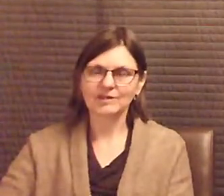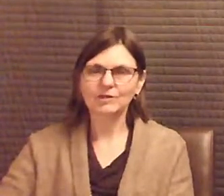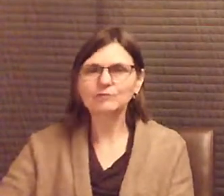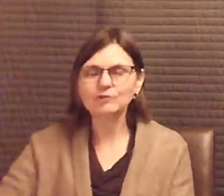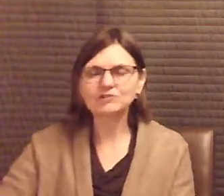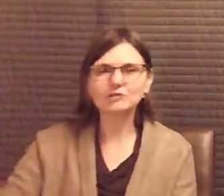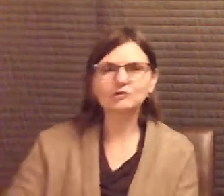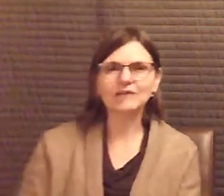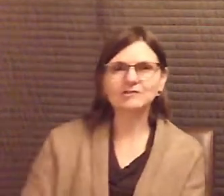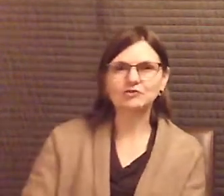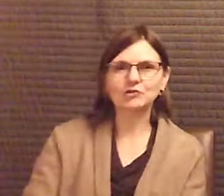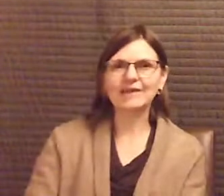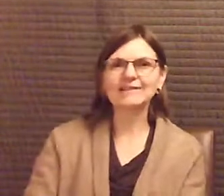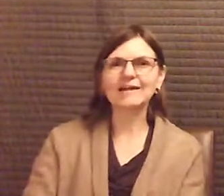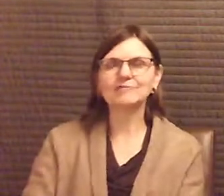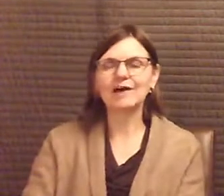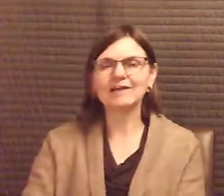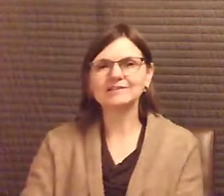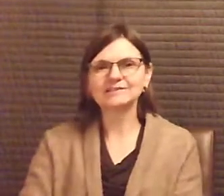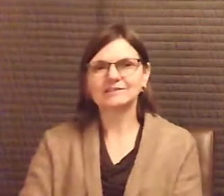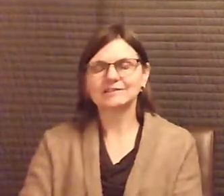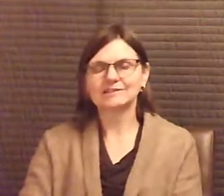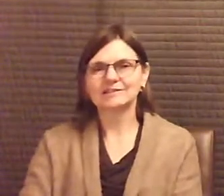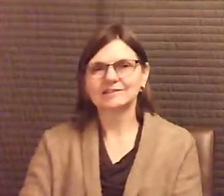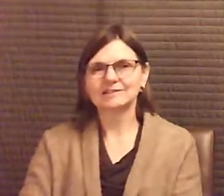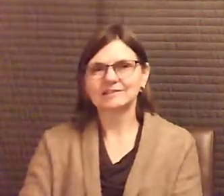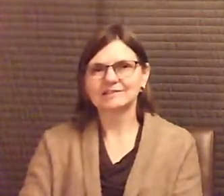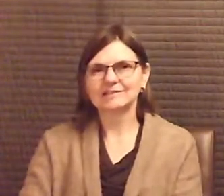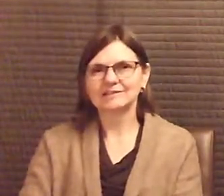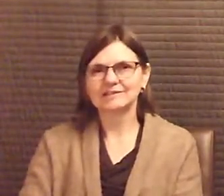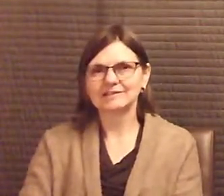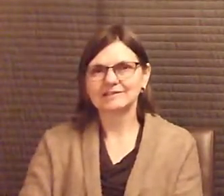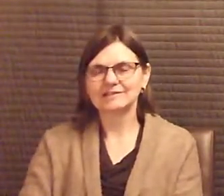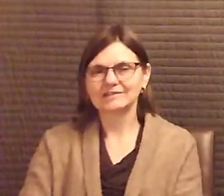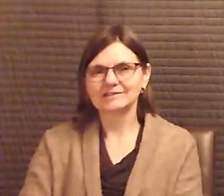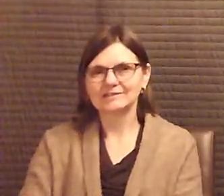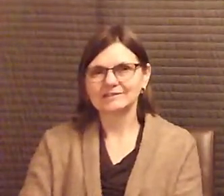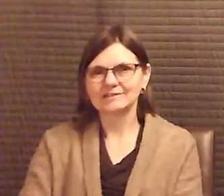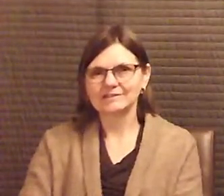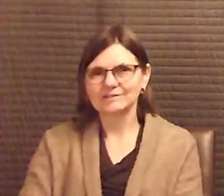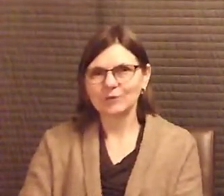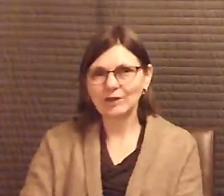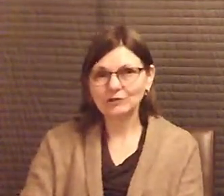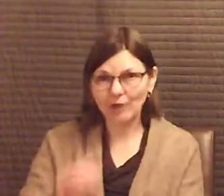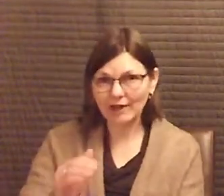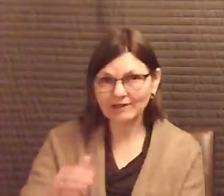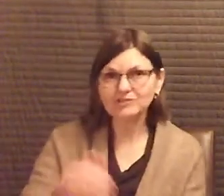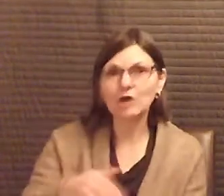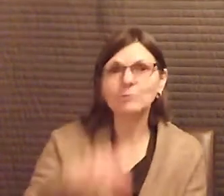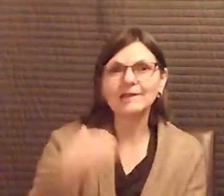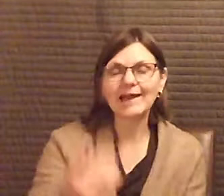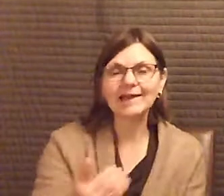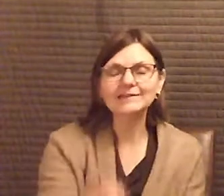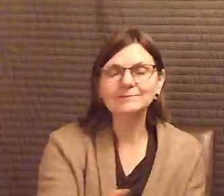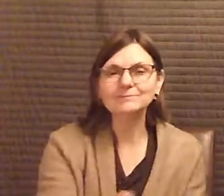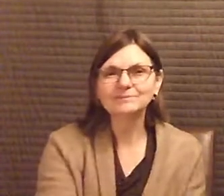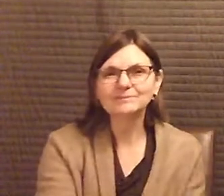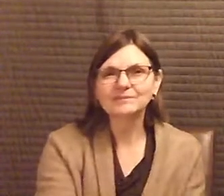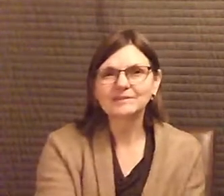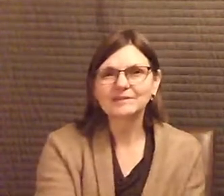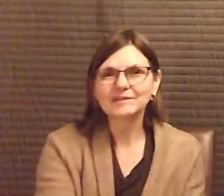je voorstellen toen jezus terugging naar de vaat en hou hier moet conversie johan waar johannes zou belijden